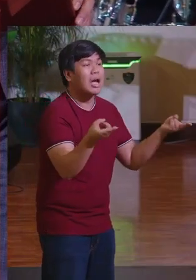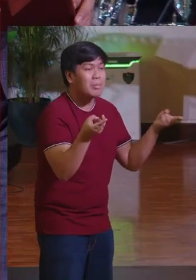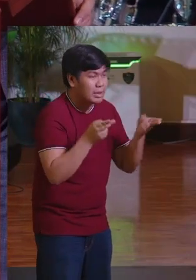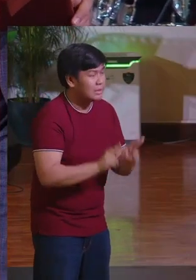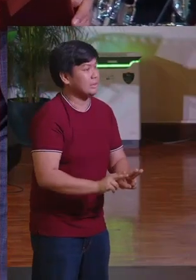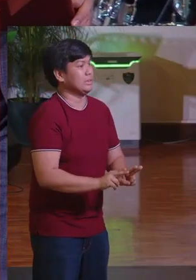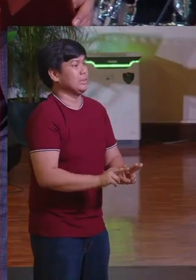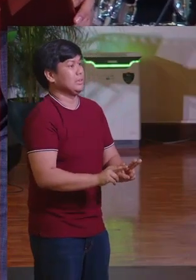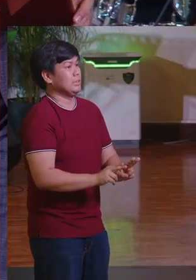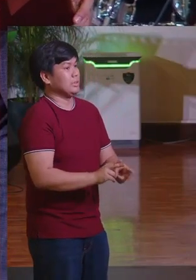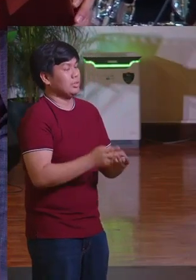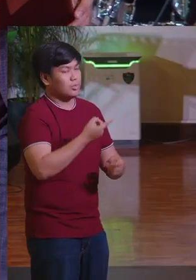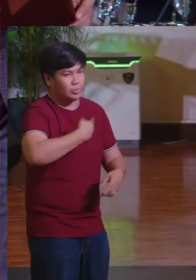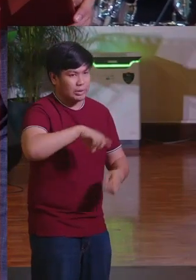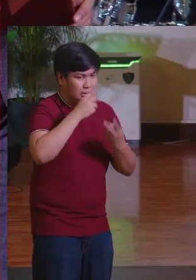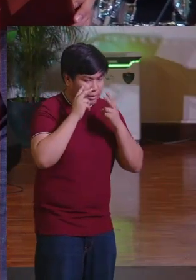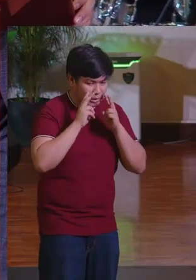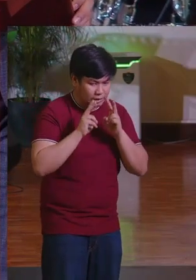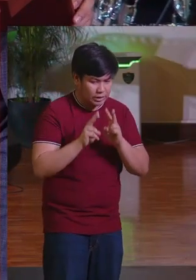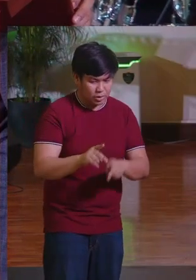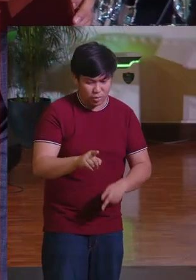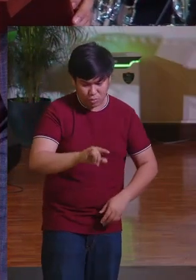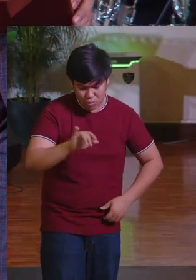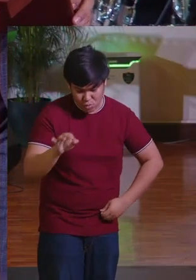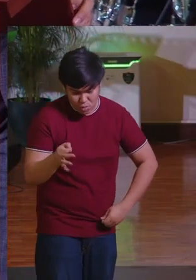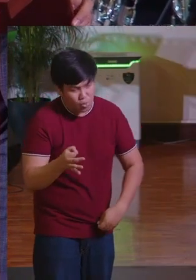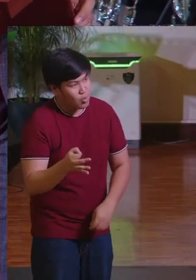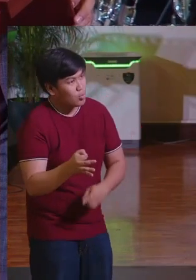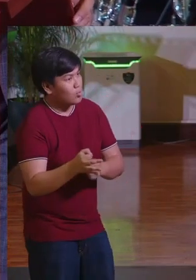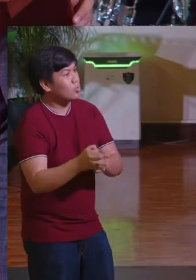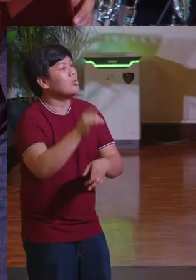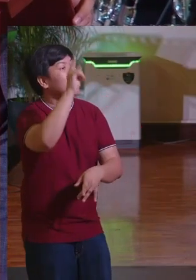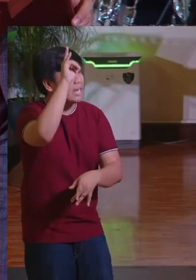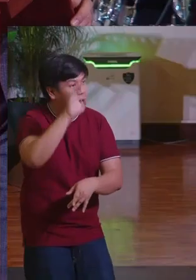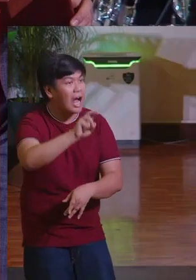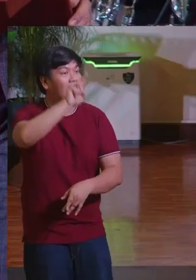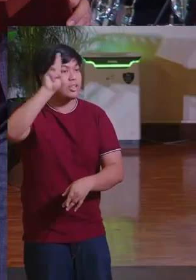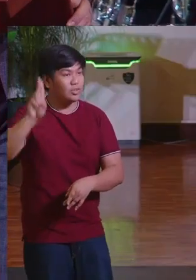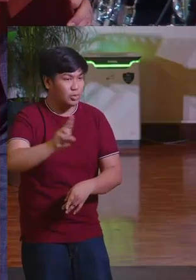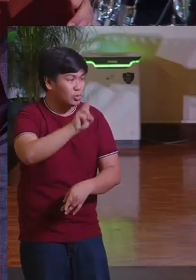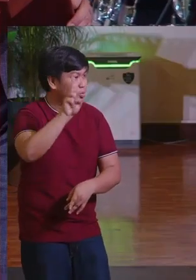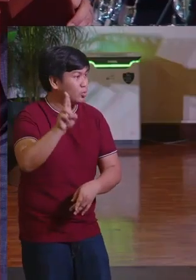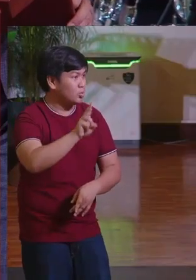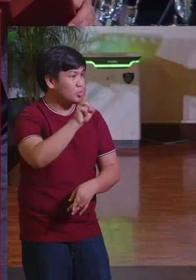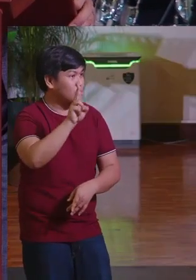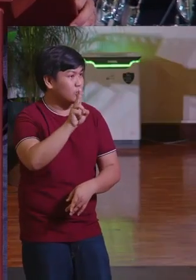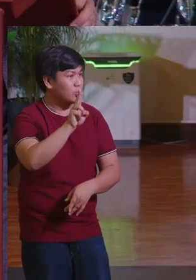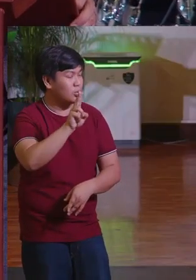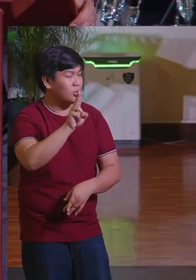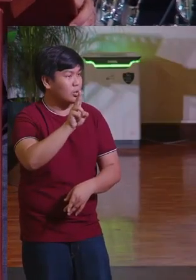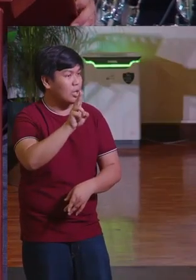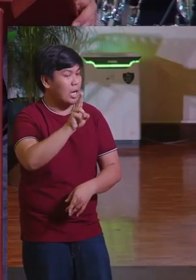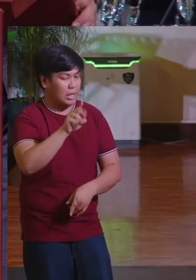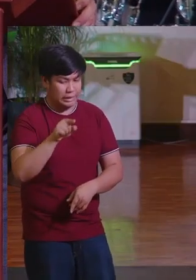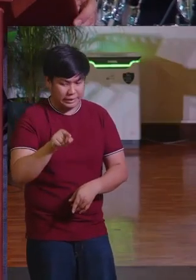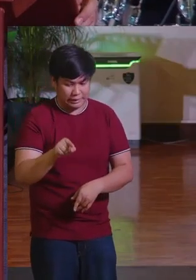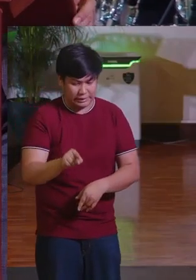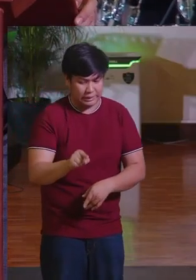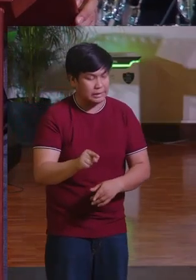kasalanan, makita natin po na ito ay ginamit ng Diyos upang ang